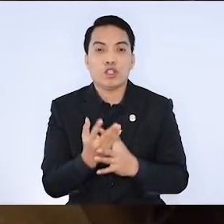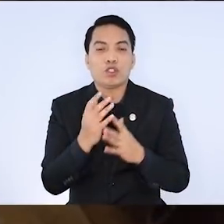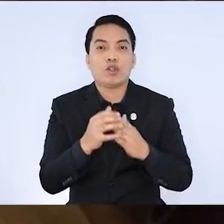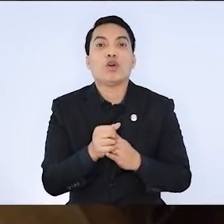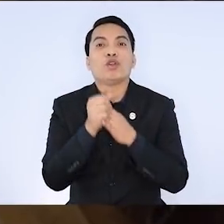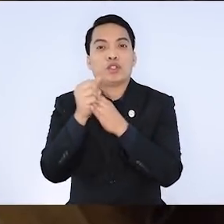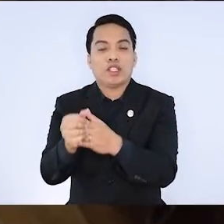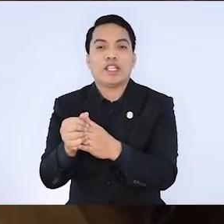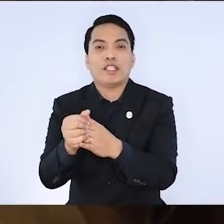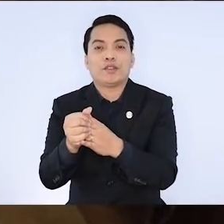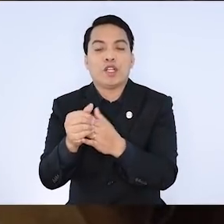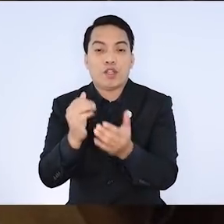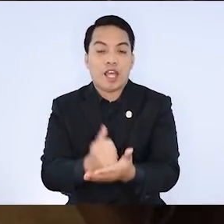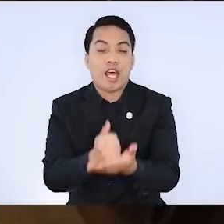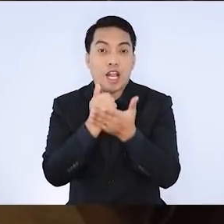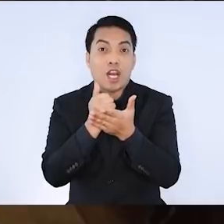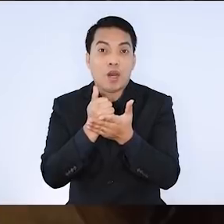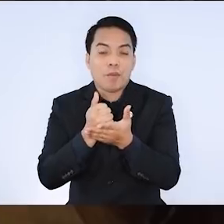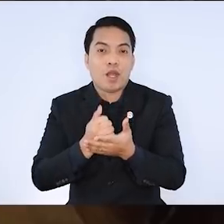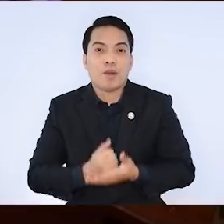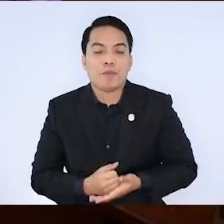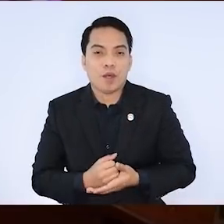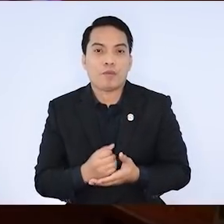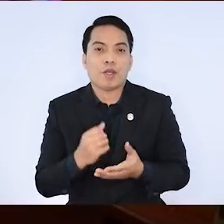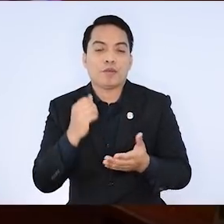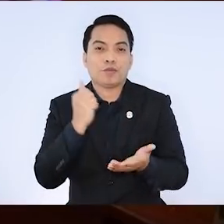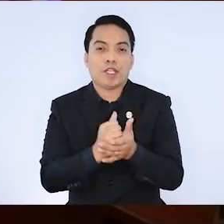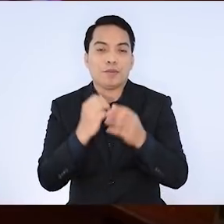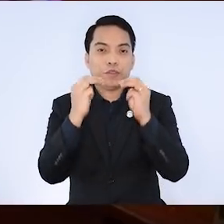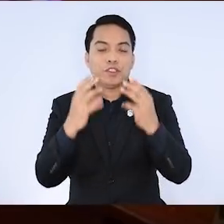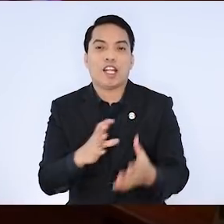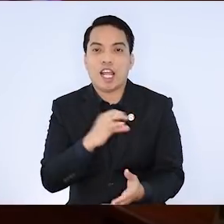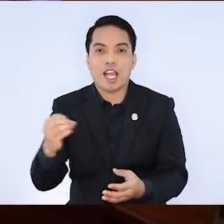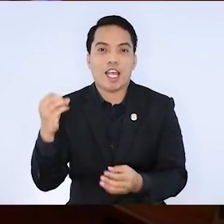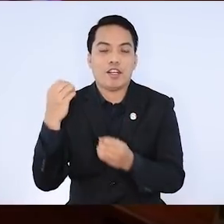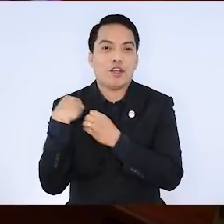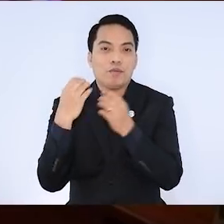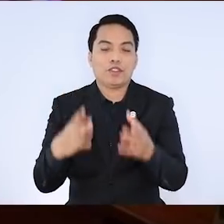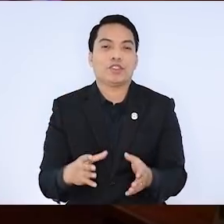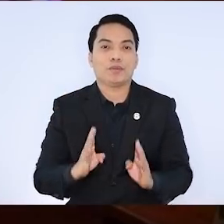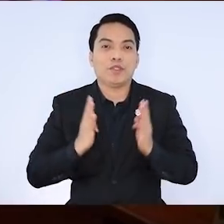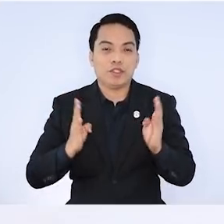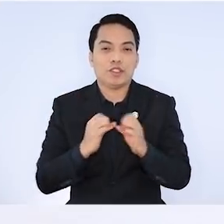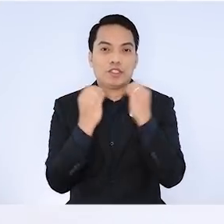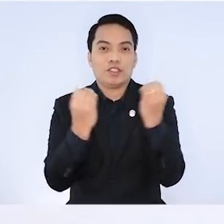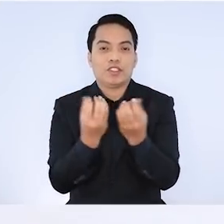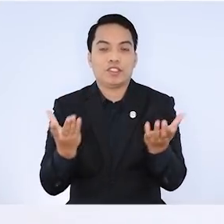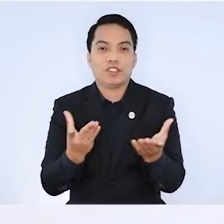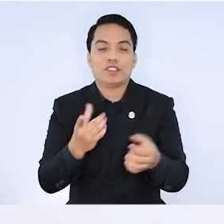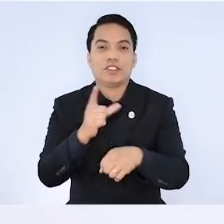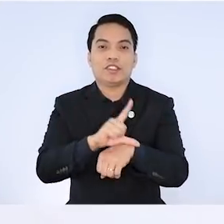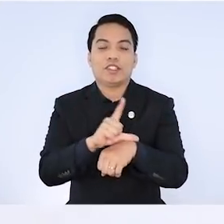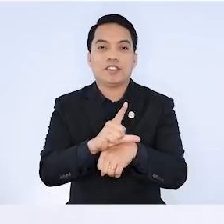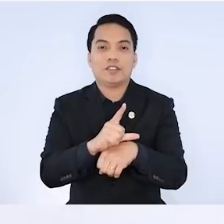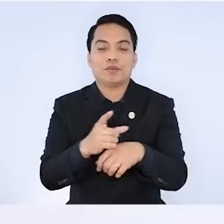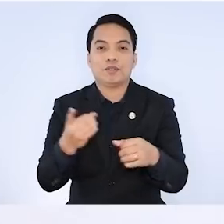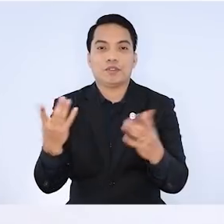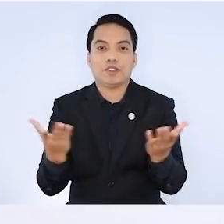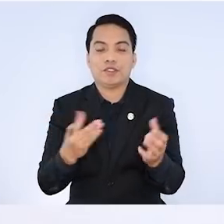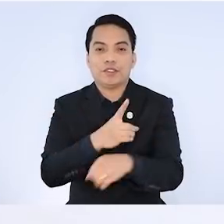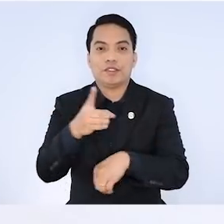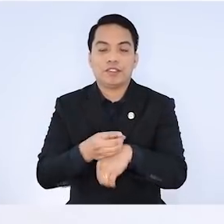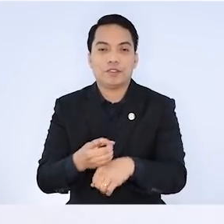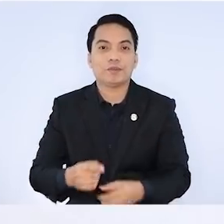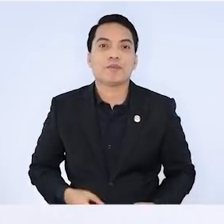mga destinado at mga may tungkulin sa kapisanang binhi sa bawat lokal sa distrito. Ang ganito pong mga